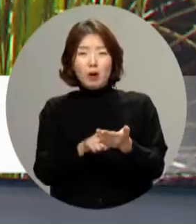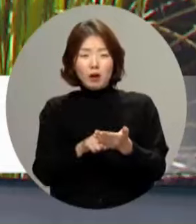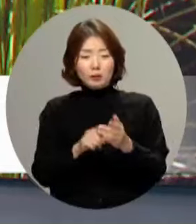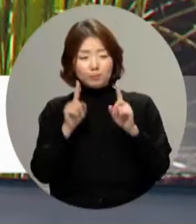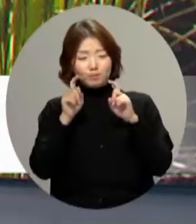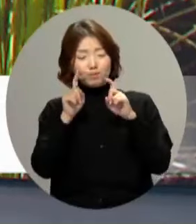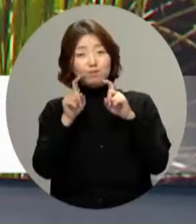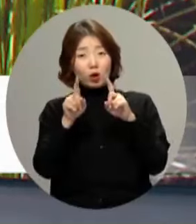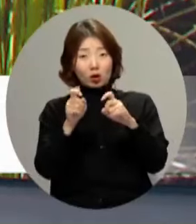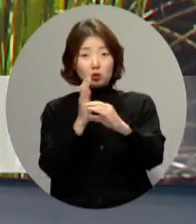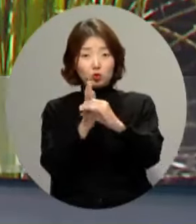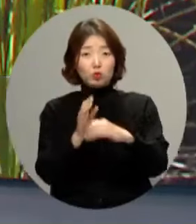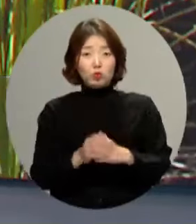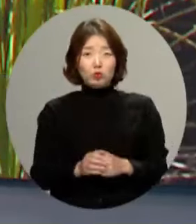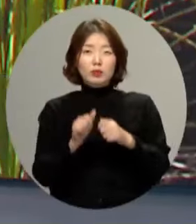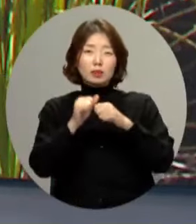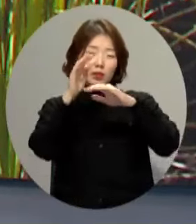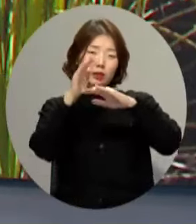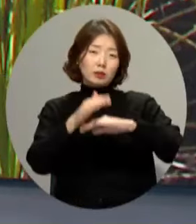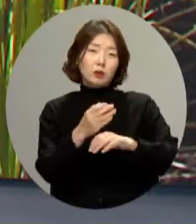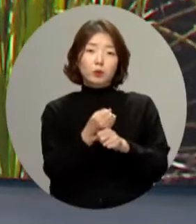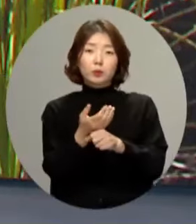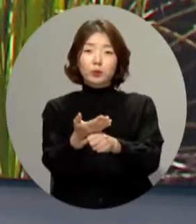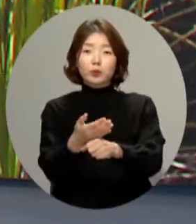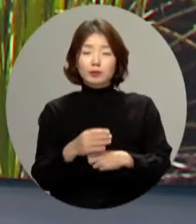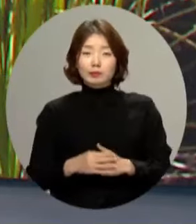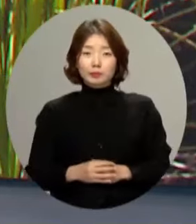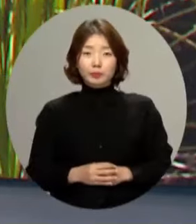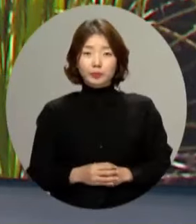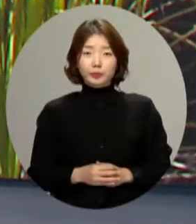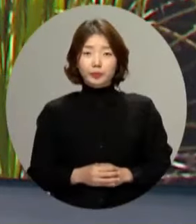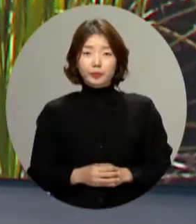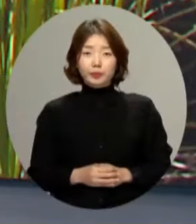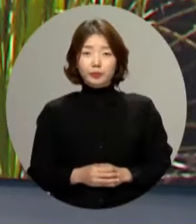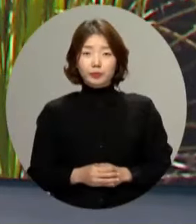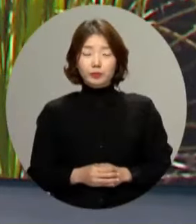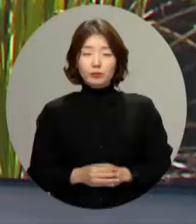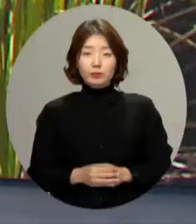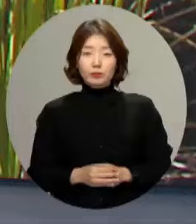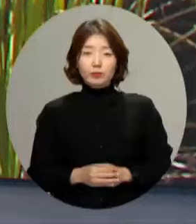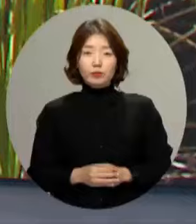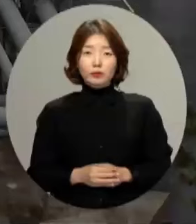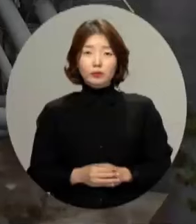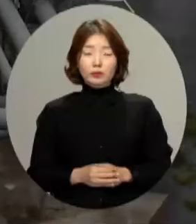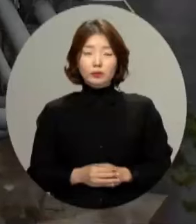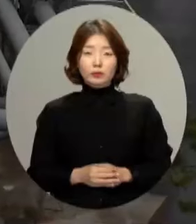의혹이 난무하는데요. 자세한 내용 조수연 기자가 취재했습니다.